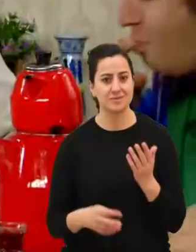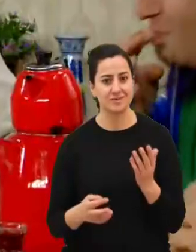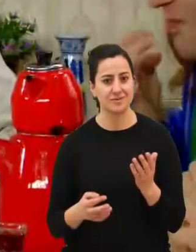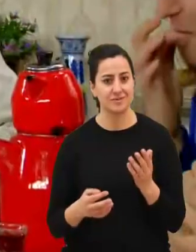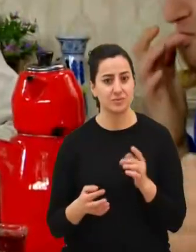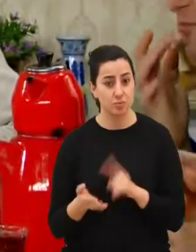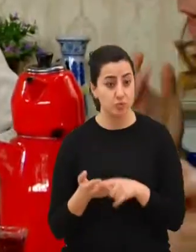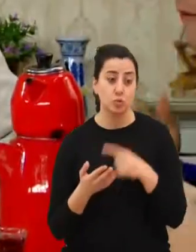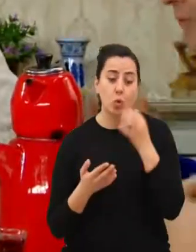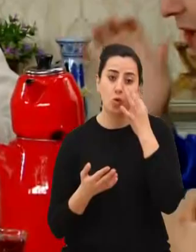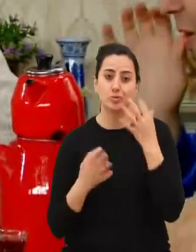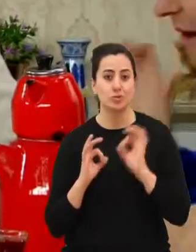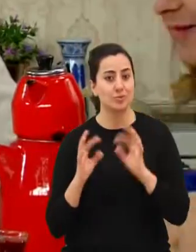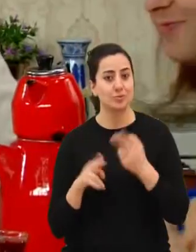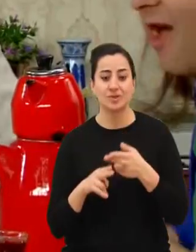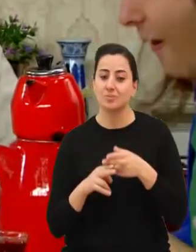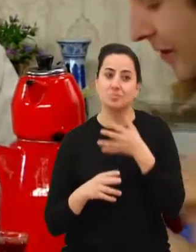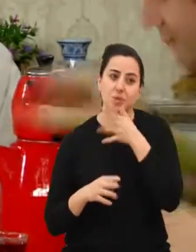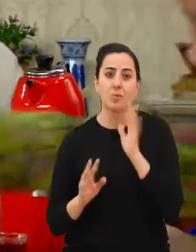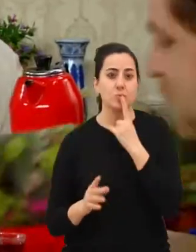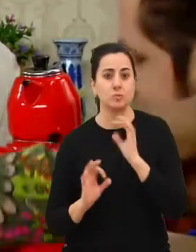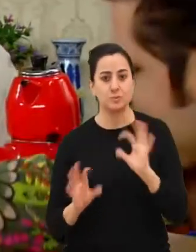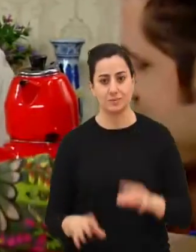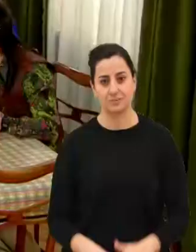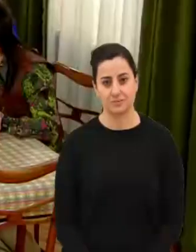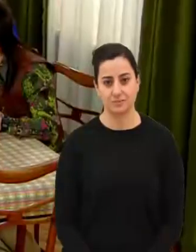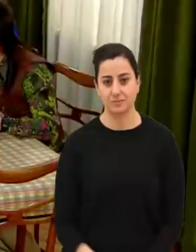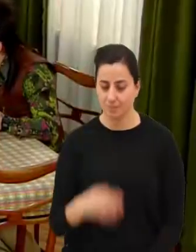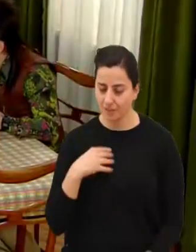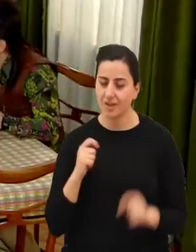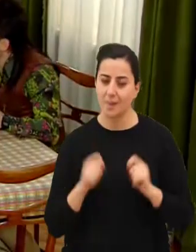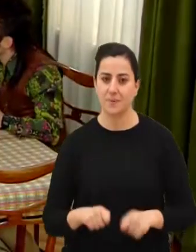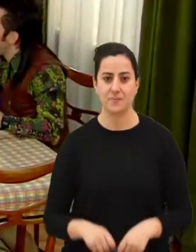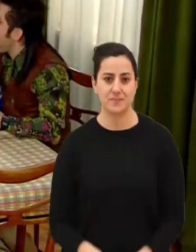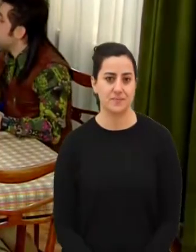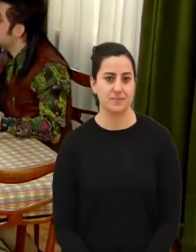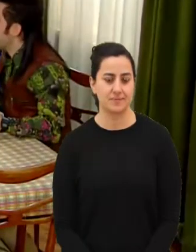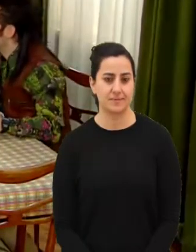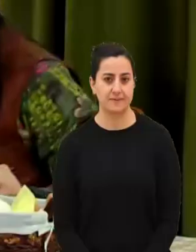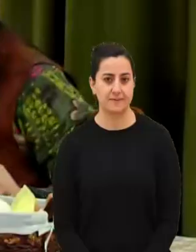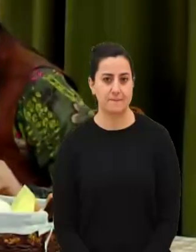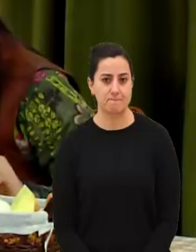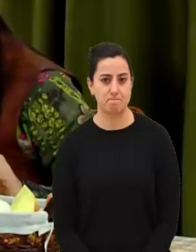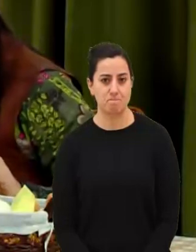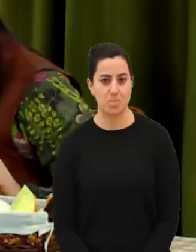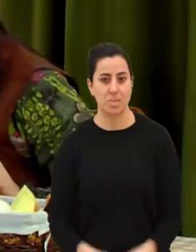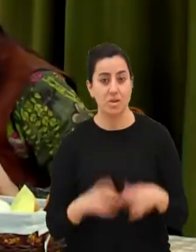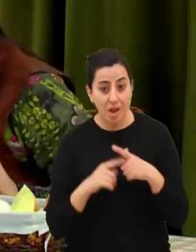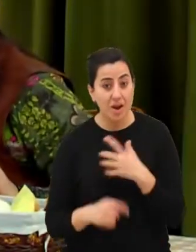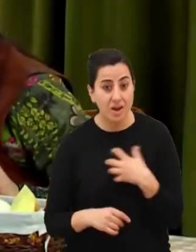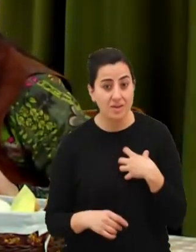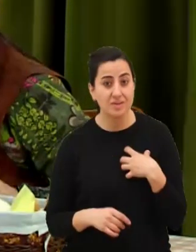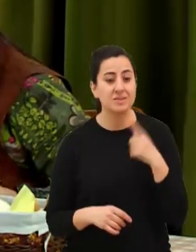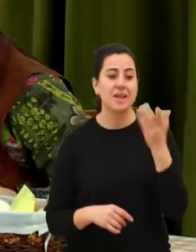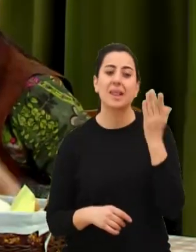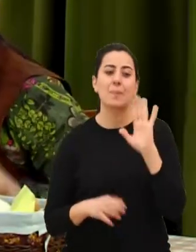ismi neyse, bunu çok özlemişiz. İsmini bilmiyoruz ama çok özlemişiz ya. Ben yaparım. Öyle evet, çok güzel. Fatih Ana, sen